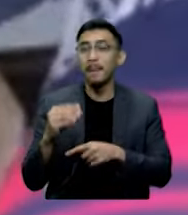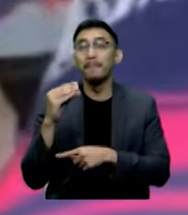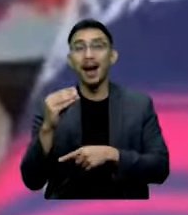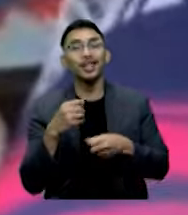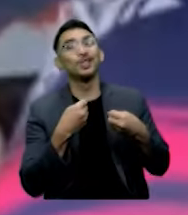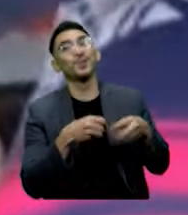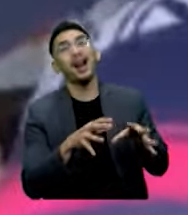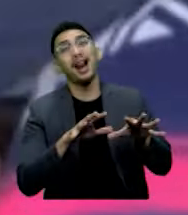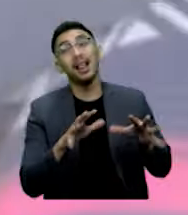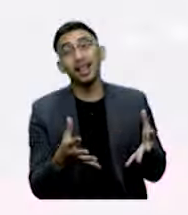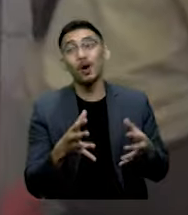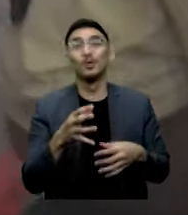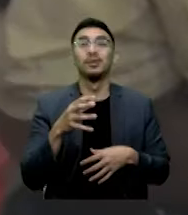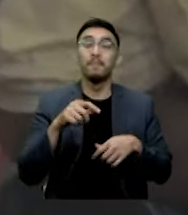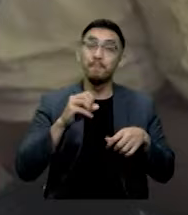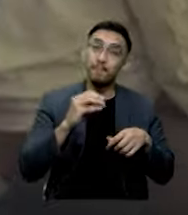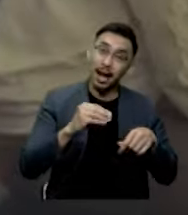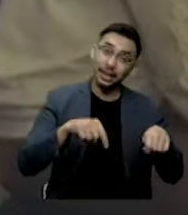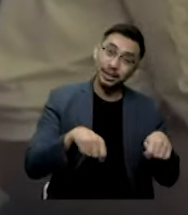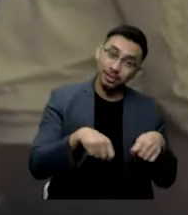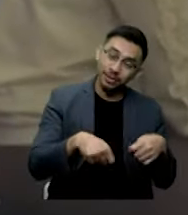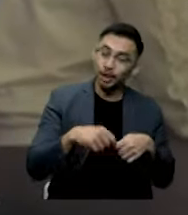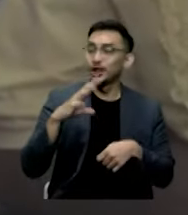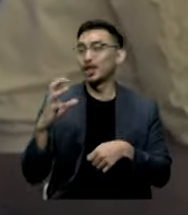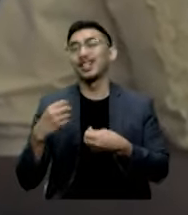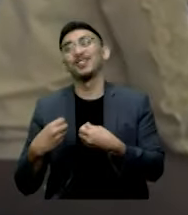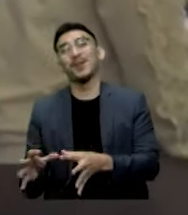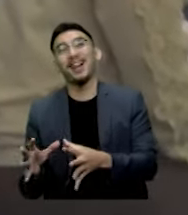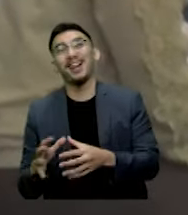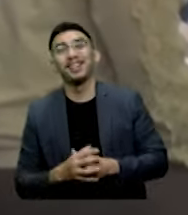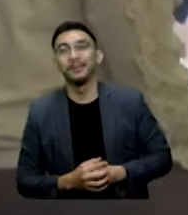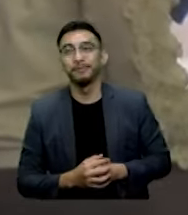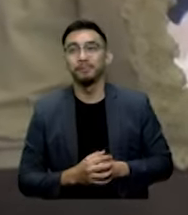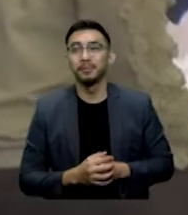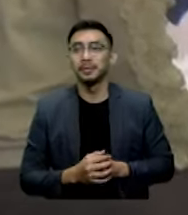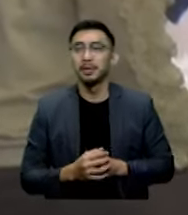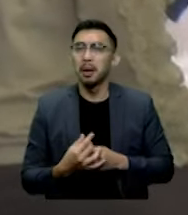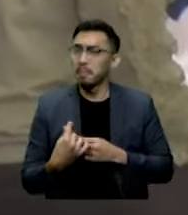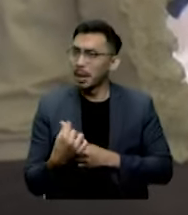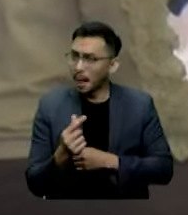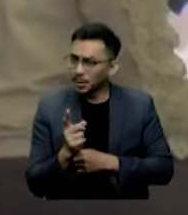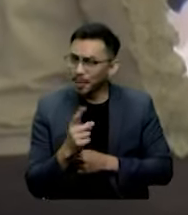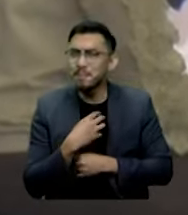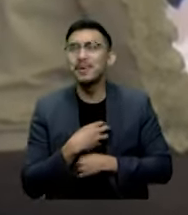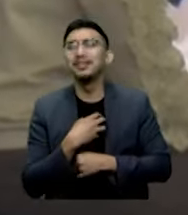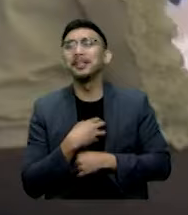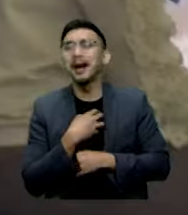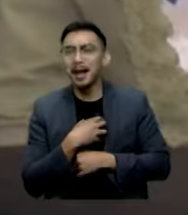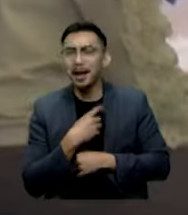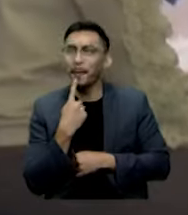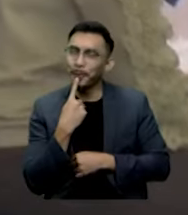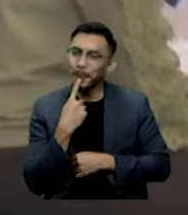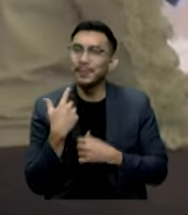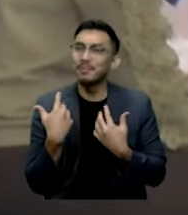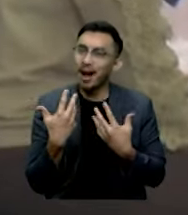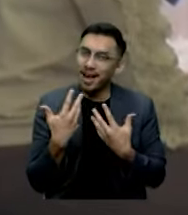rasa yang khas. Ya, lantaran penasaran, rasanya itu, rasa kerupuknya itu sama sambelnya.